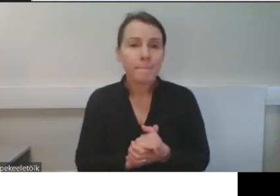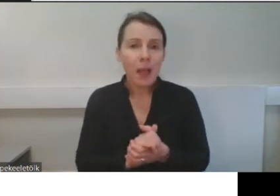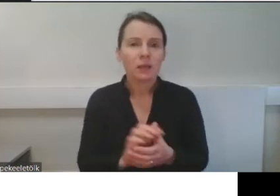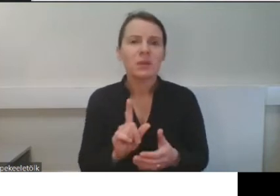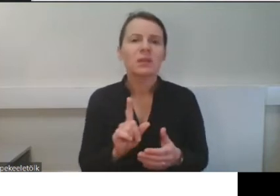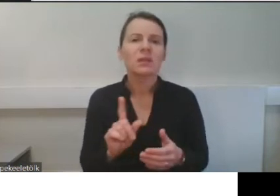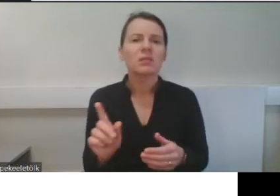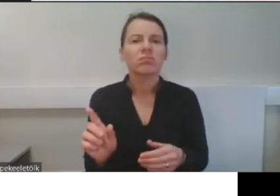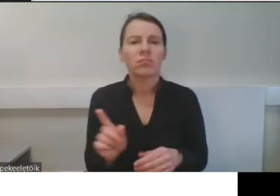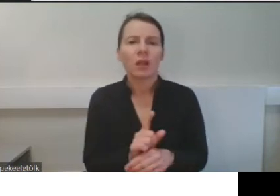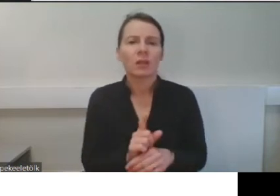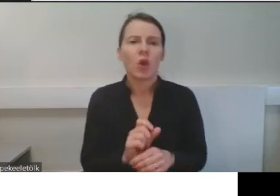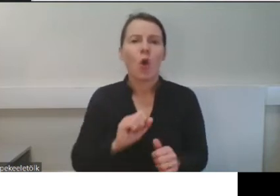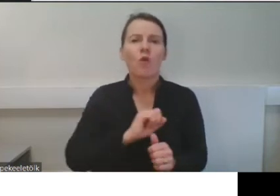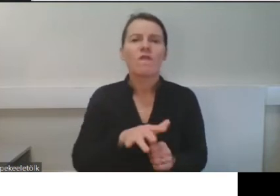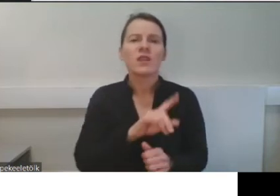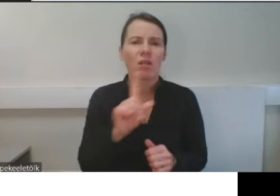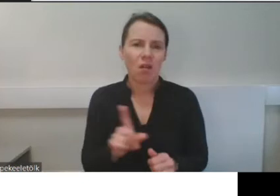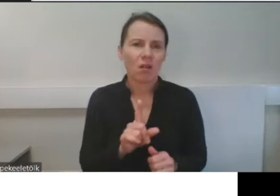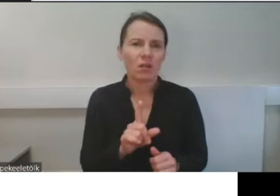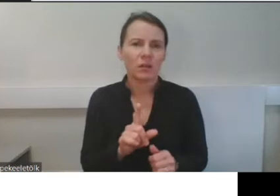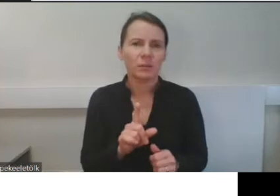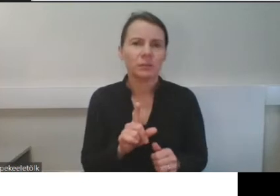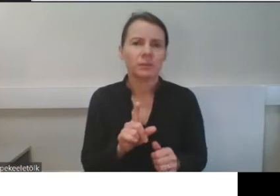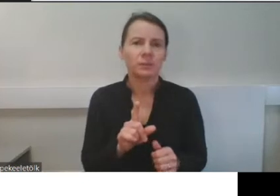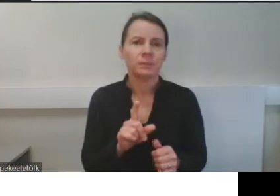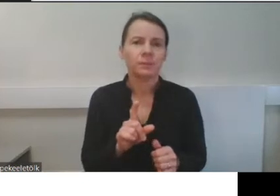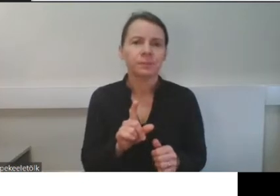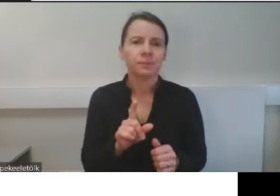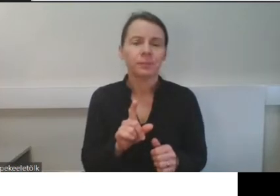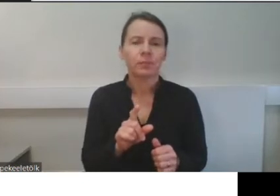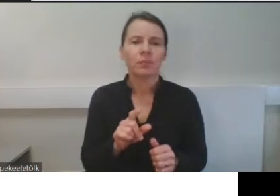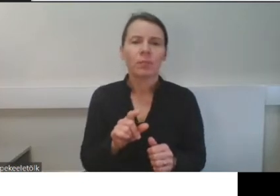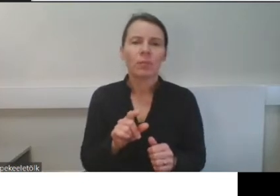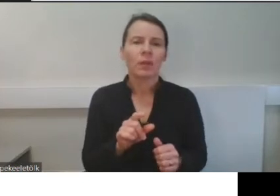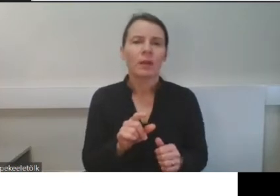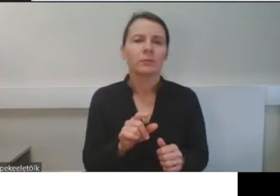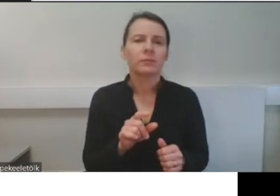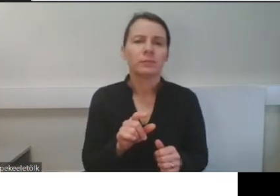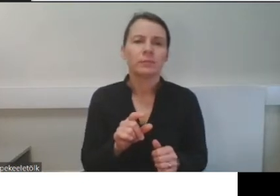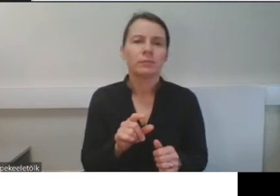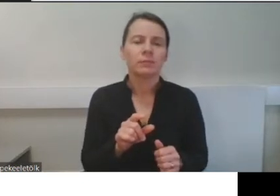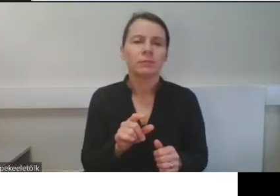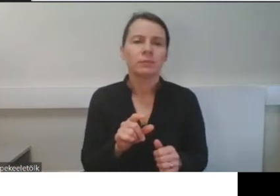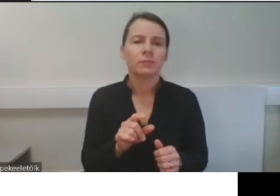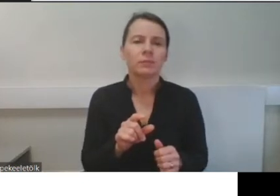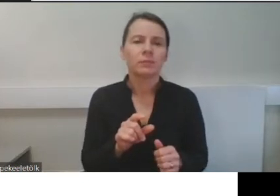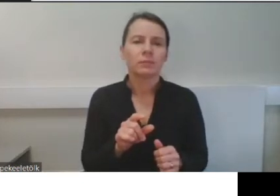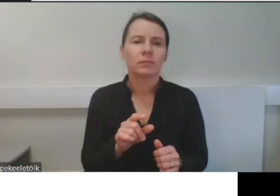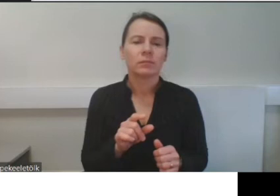2022 aasta alguses ja saame siis kokku cirka juunikuuks 2022 need andmed selle aasta